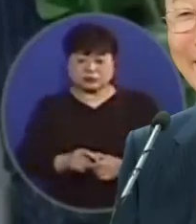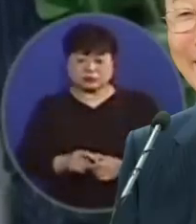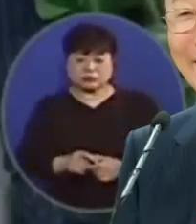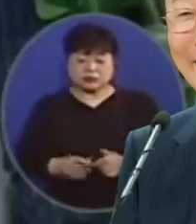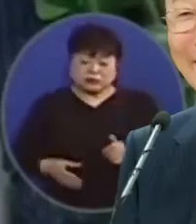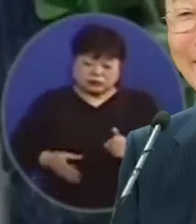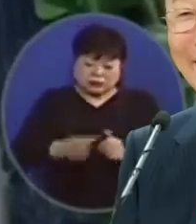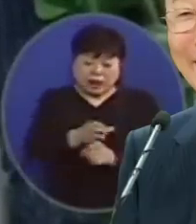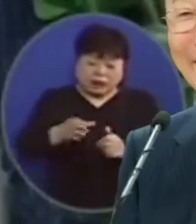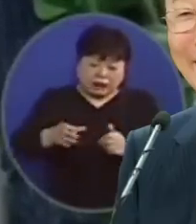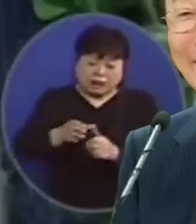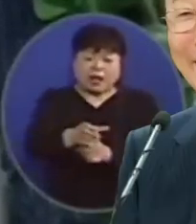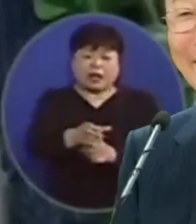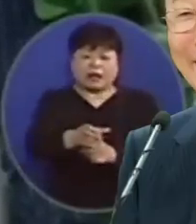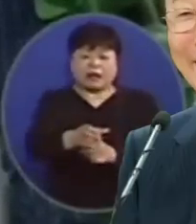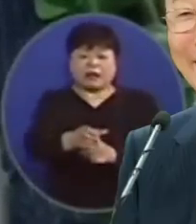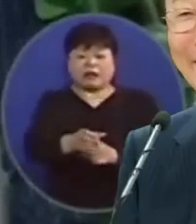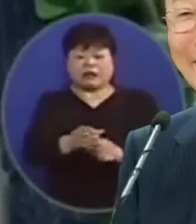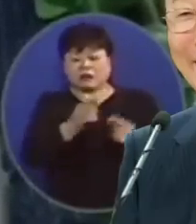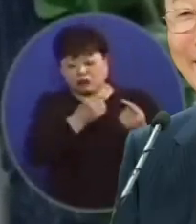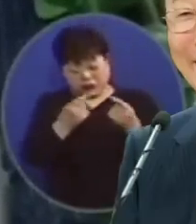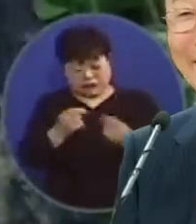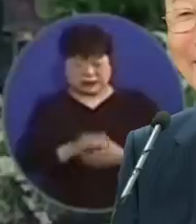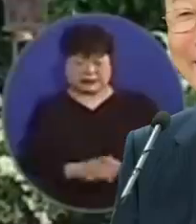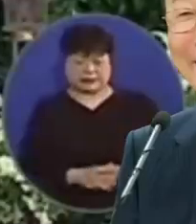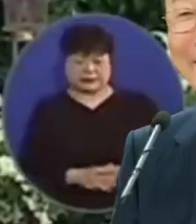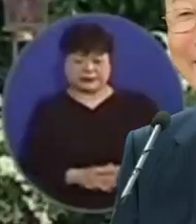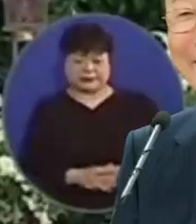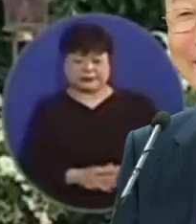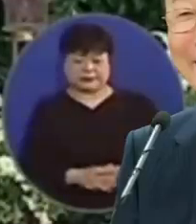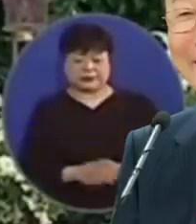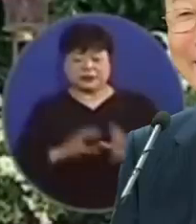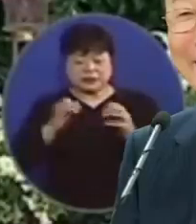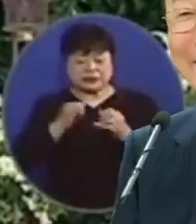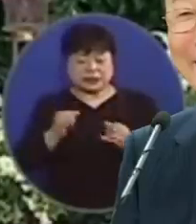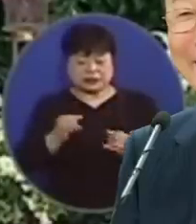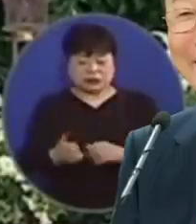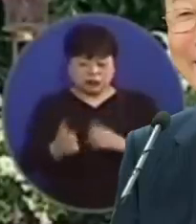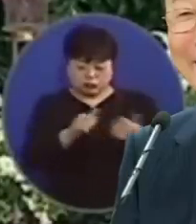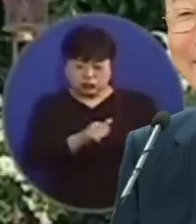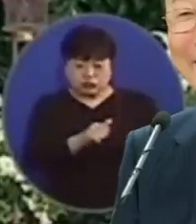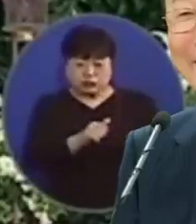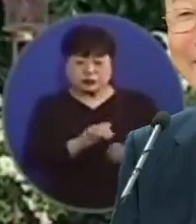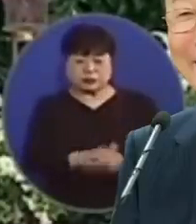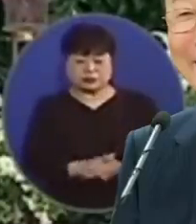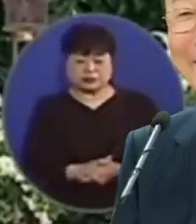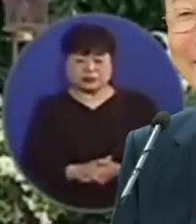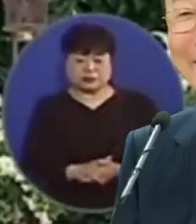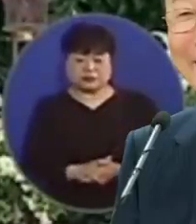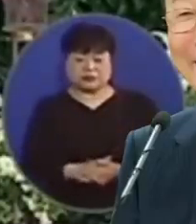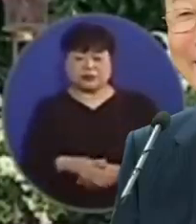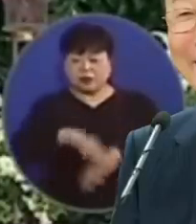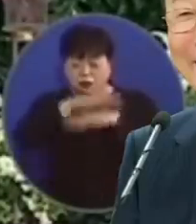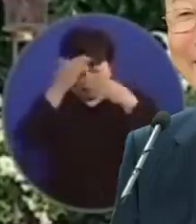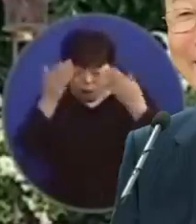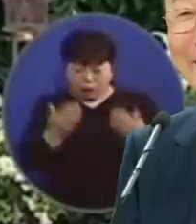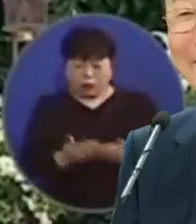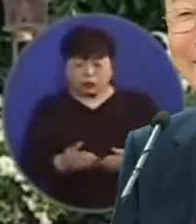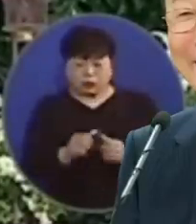사형장에서 처형장에서 사라지고 만다는 것입니다. 이 세상에서 죽음은 빈부귀천 남녀노유를 가리지 않고